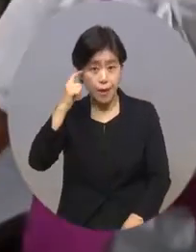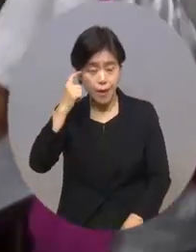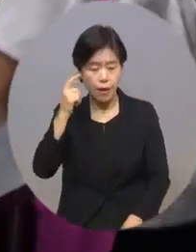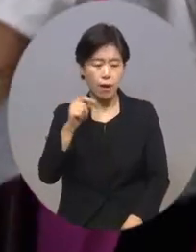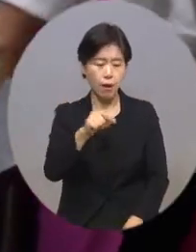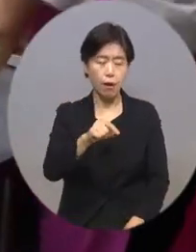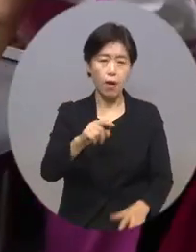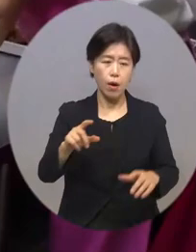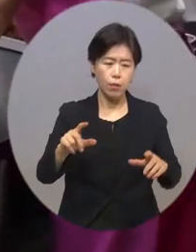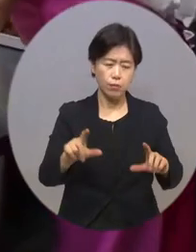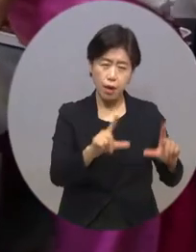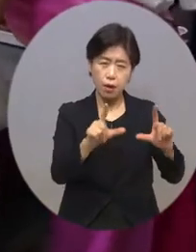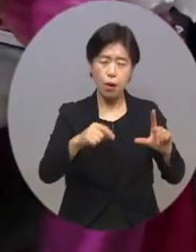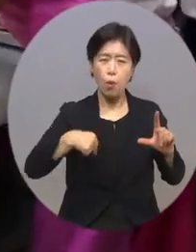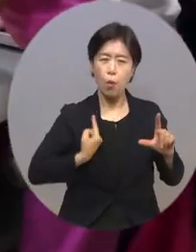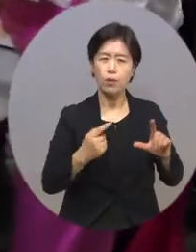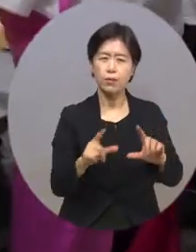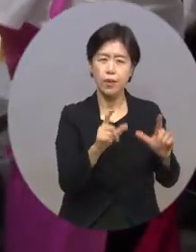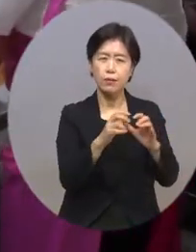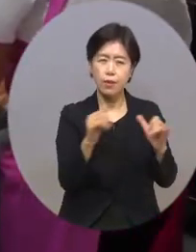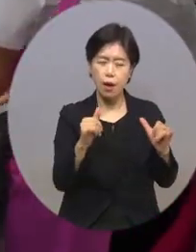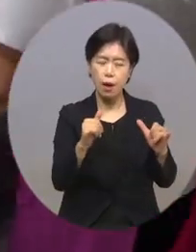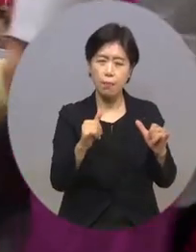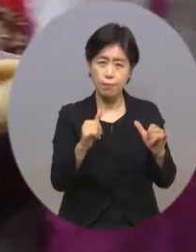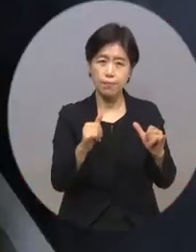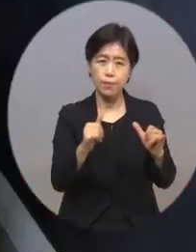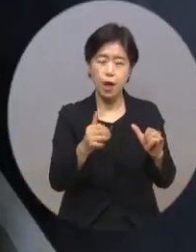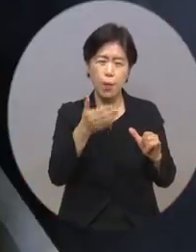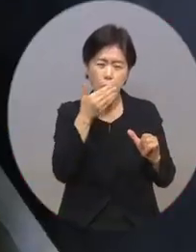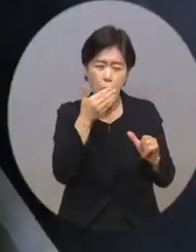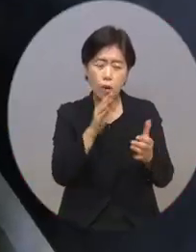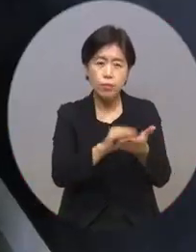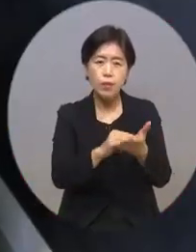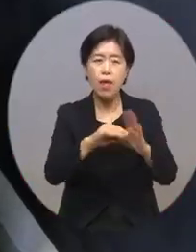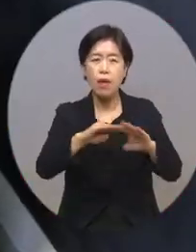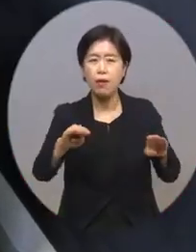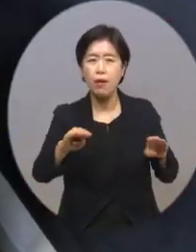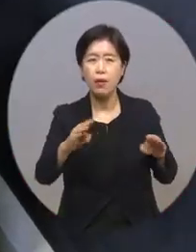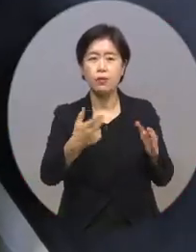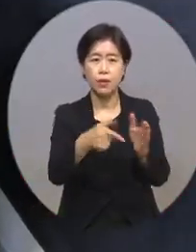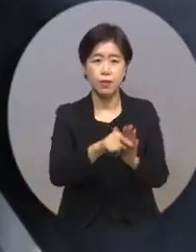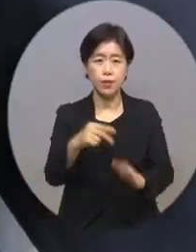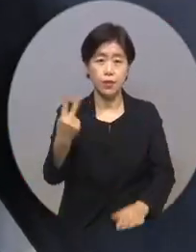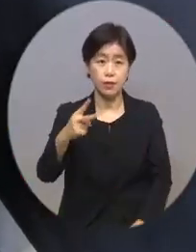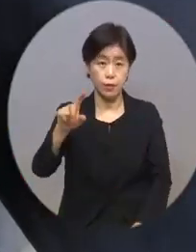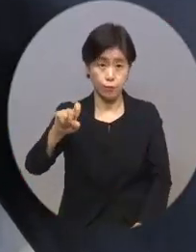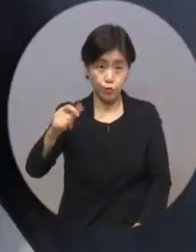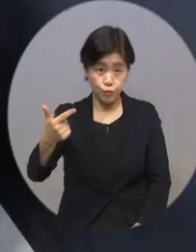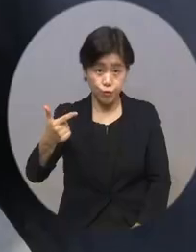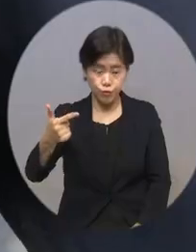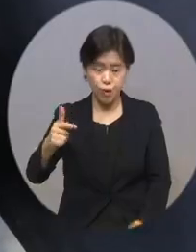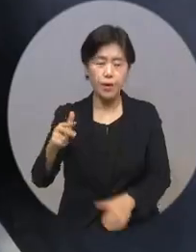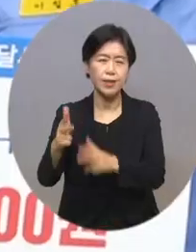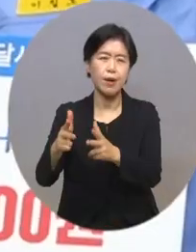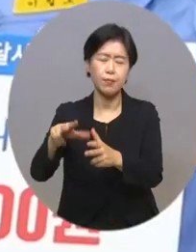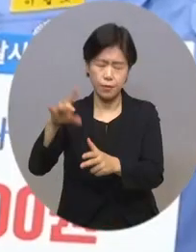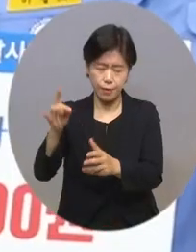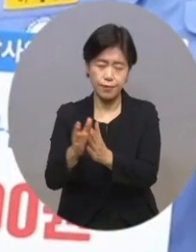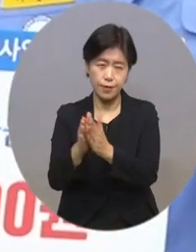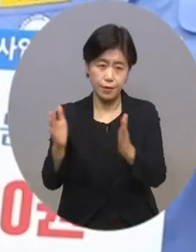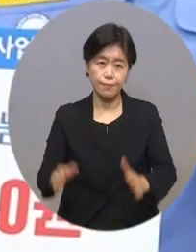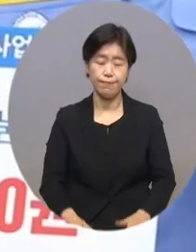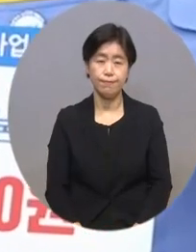홀몸 어르신들의 결식 을 해결하기 위해 지난 2016년에 처음으로 시작했습니다